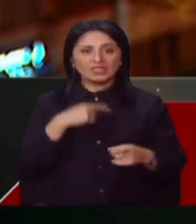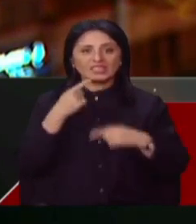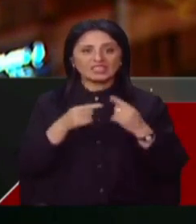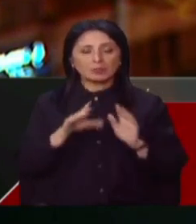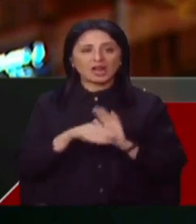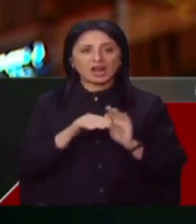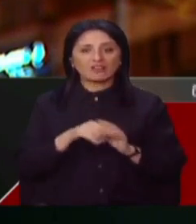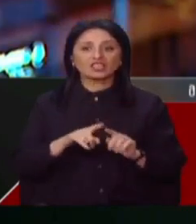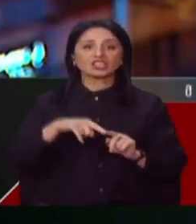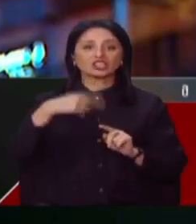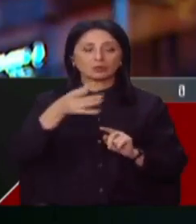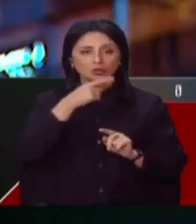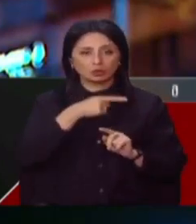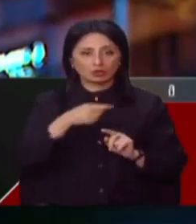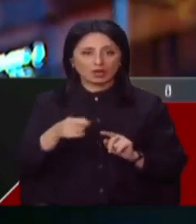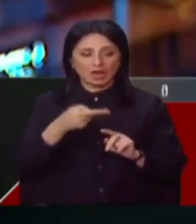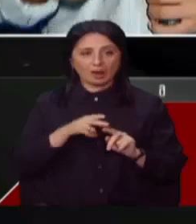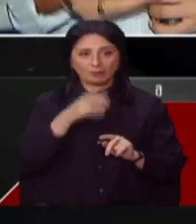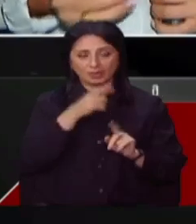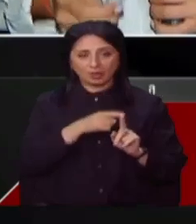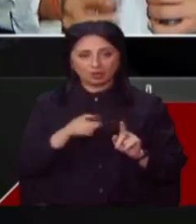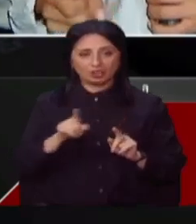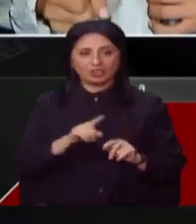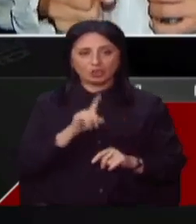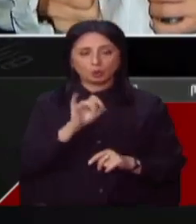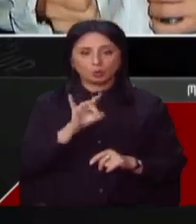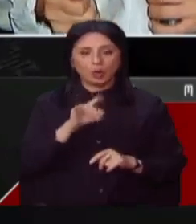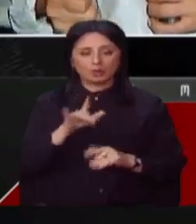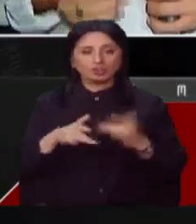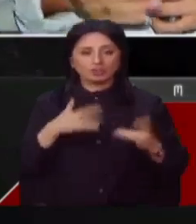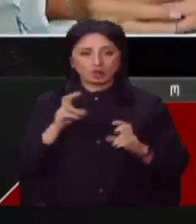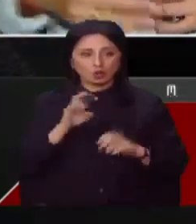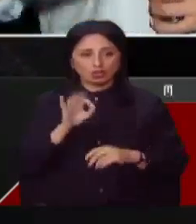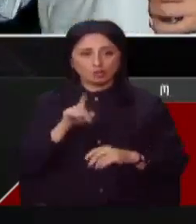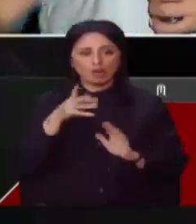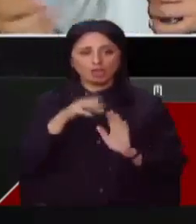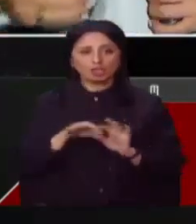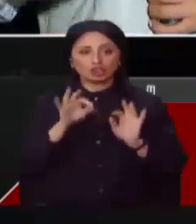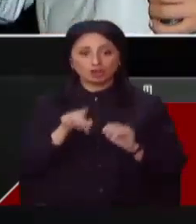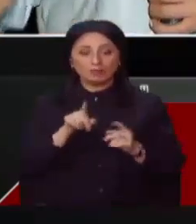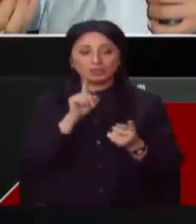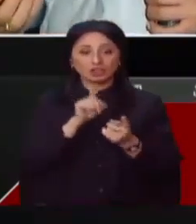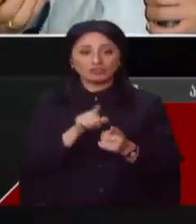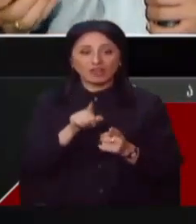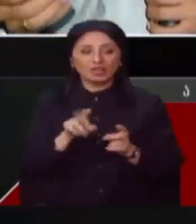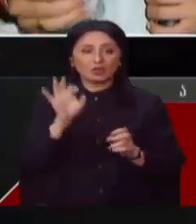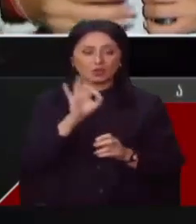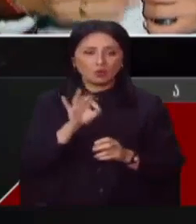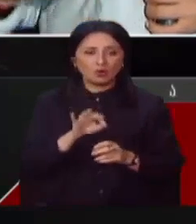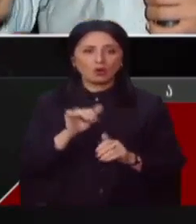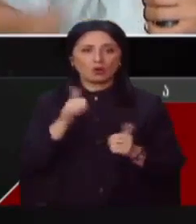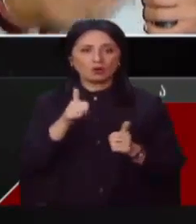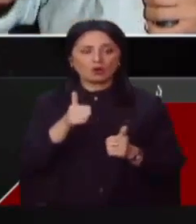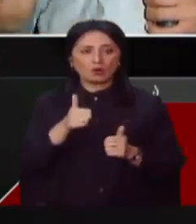საუბრობენ არჩევნების შემდგომ პერიოდზე და ამ პერიოდში სალომე ზურაბიშვილის როლზე. მათ შორის სწორედ აი ამ შეხვედრებს, ამ როლთან